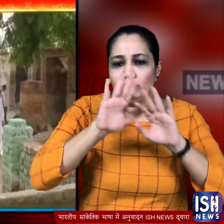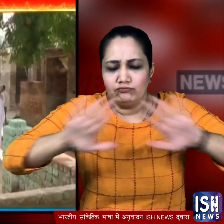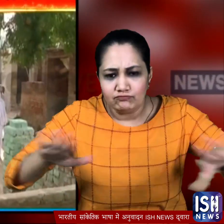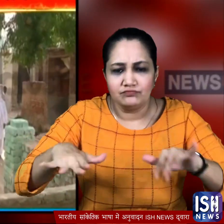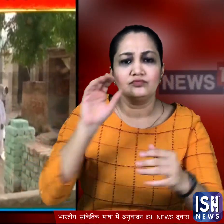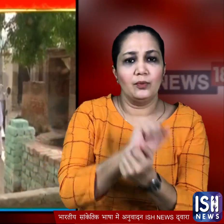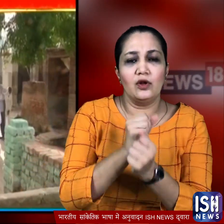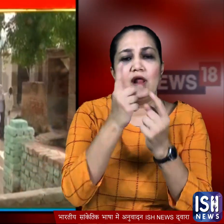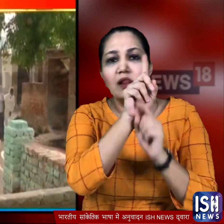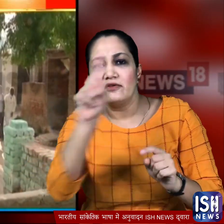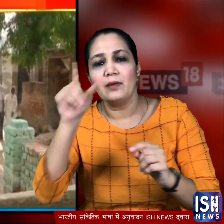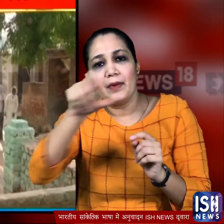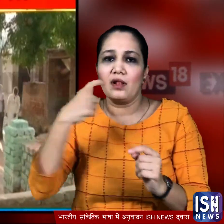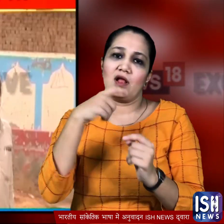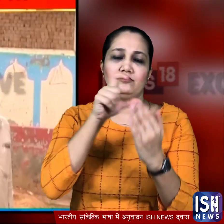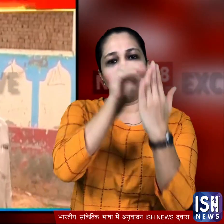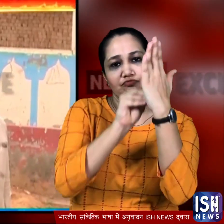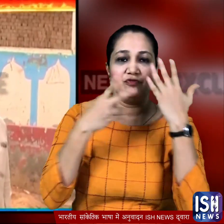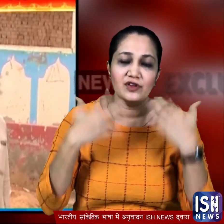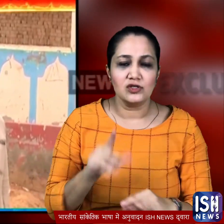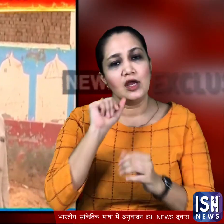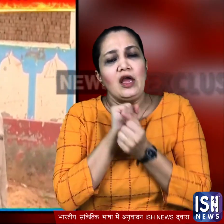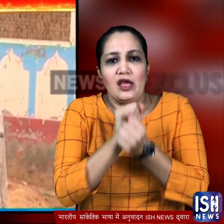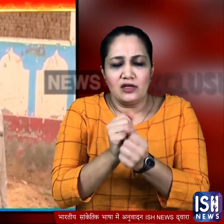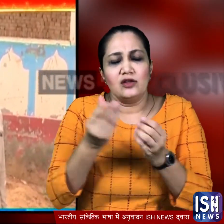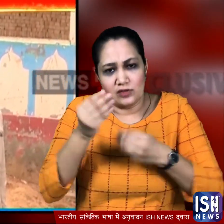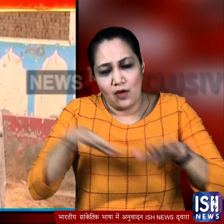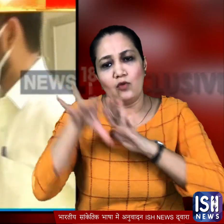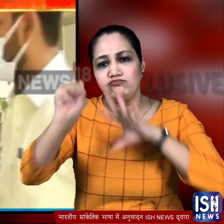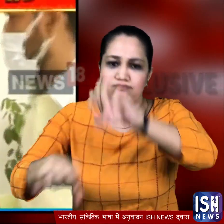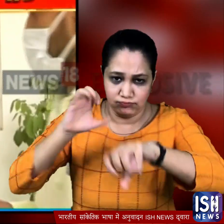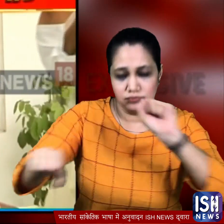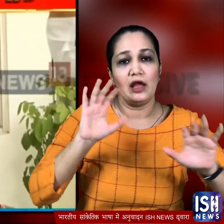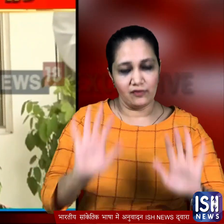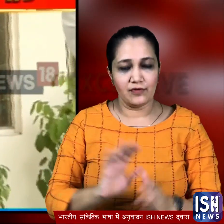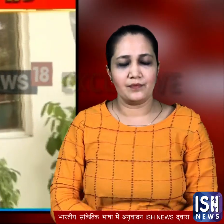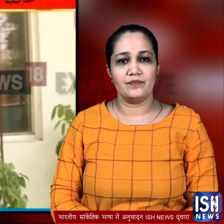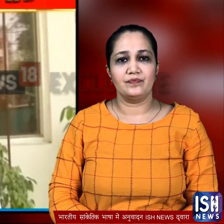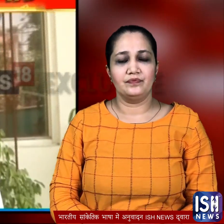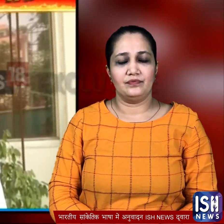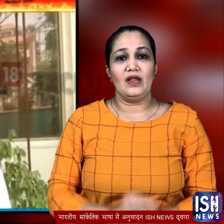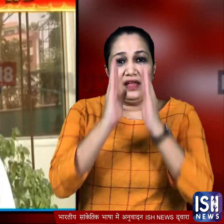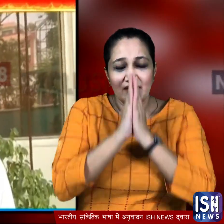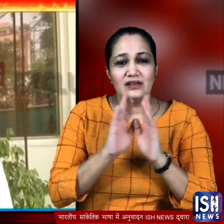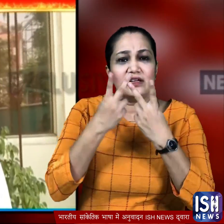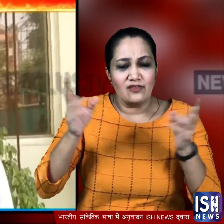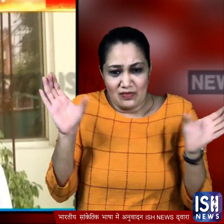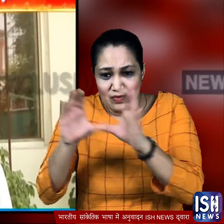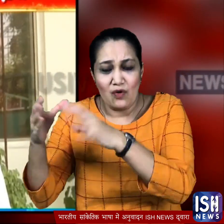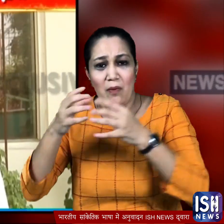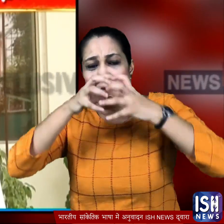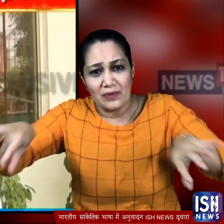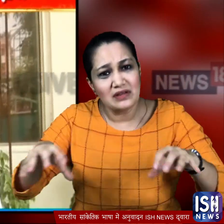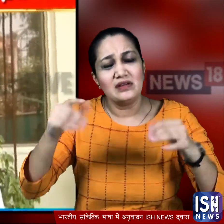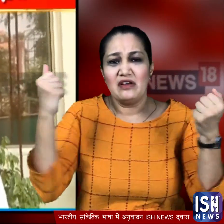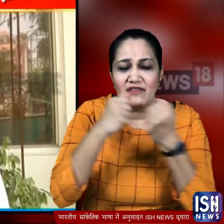ने 11 आरोपियों पर केस दर्ज कर लिया, जिनकी गिरफ्तारी के लिए छापेमारी की जा रही है। सांप्रदायिक भावना से कोई कार्य करेगा तो